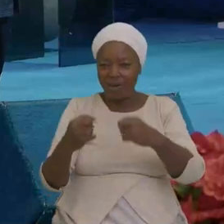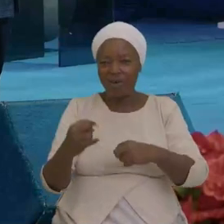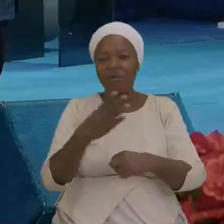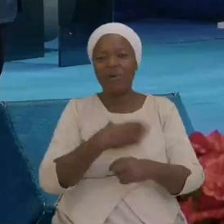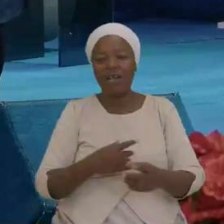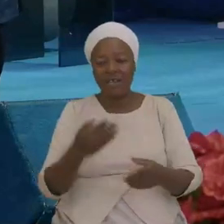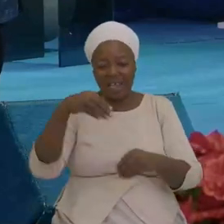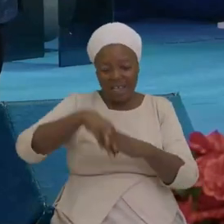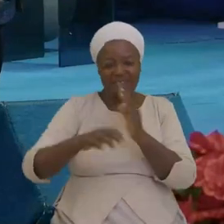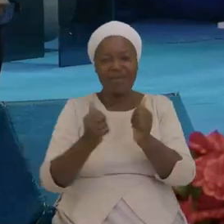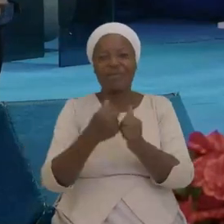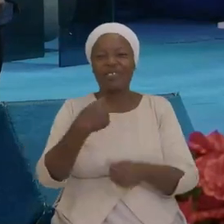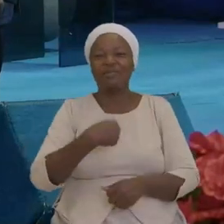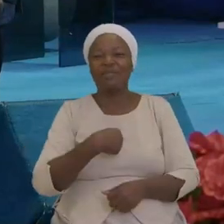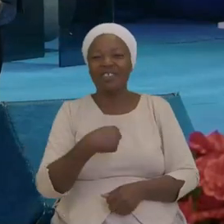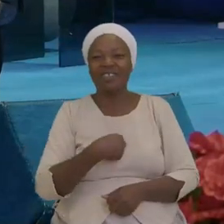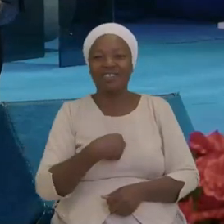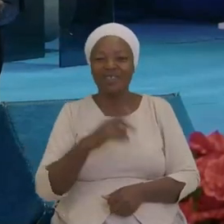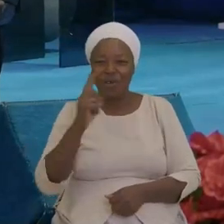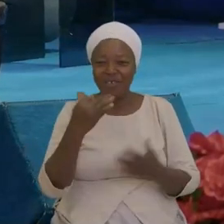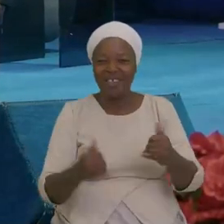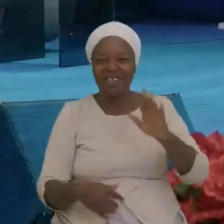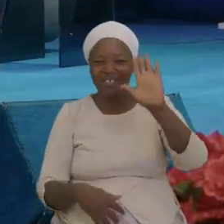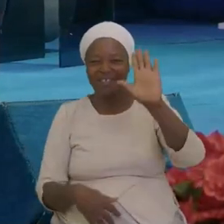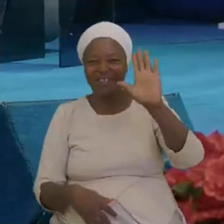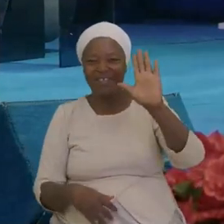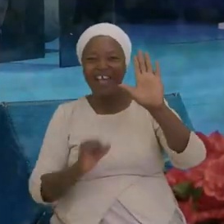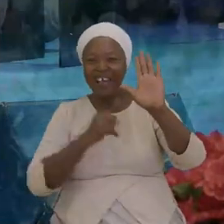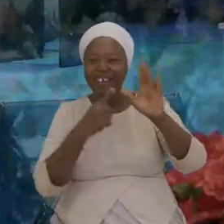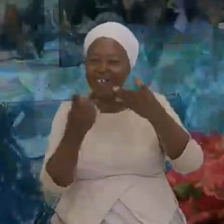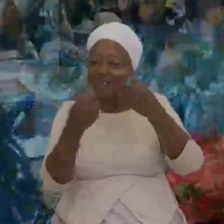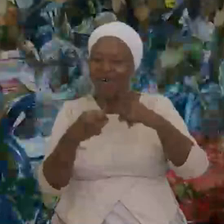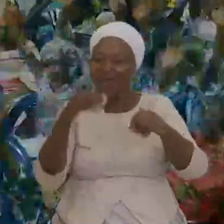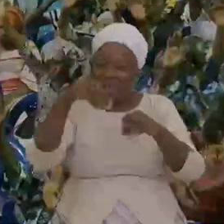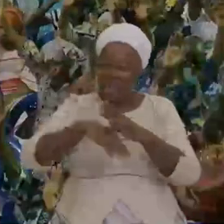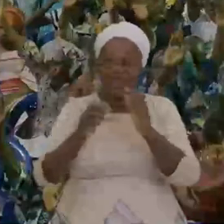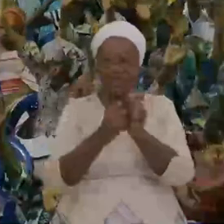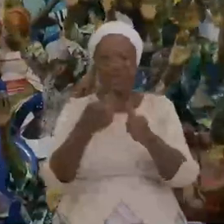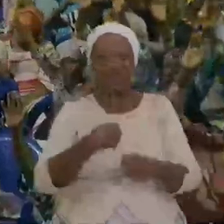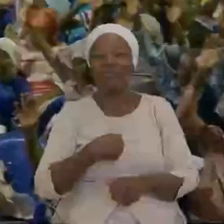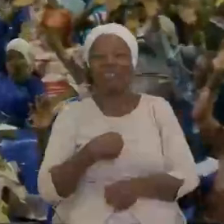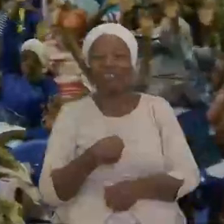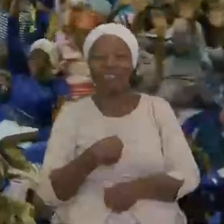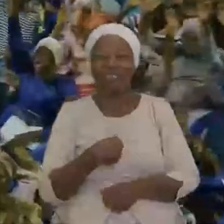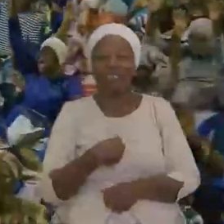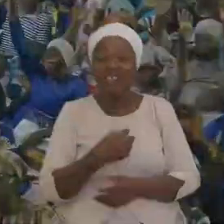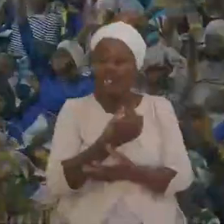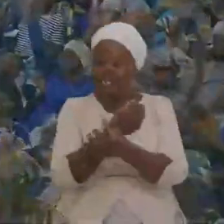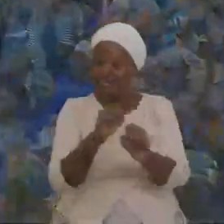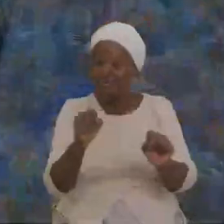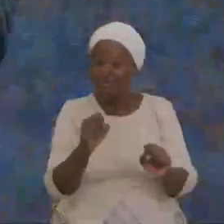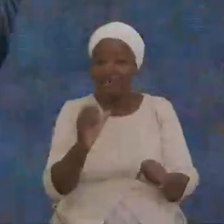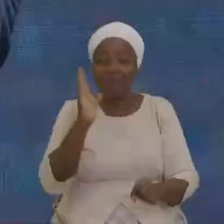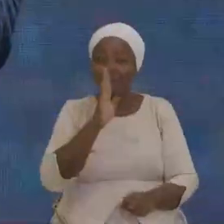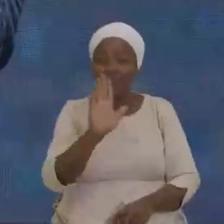Viens, entre avec moi. Où es-tu là-bas? J'ai dit, viens, entrer avec moi. Le